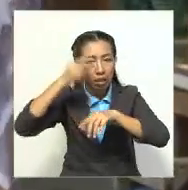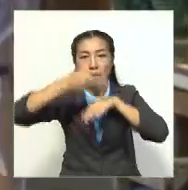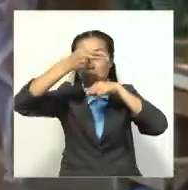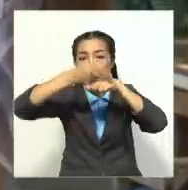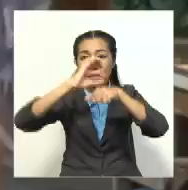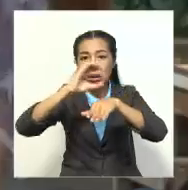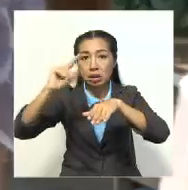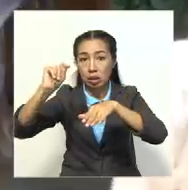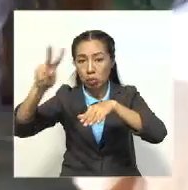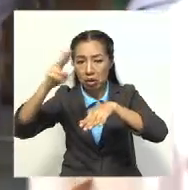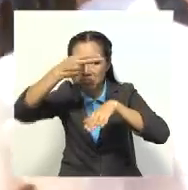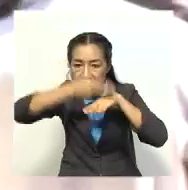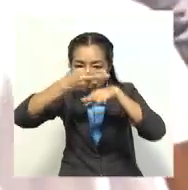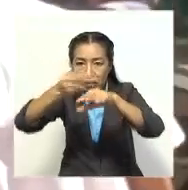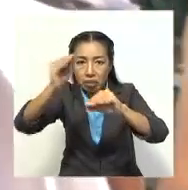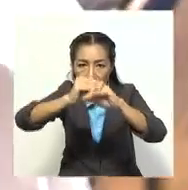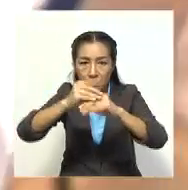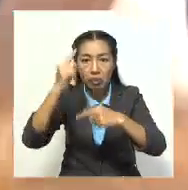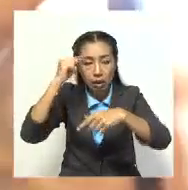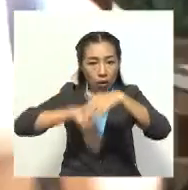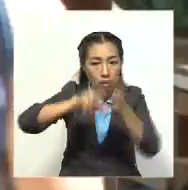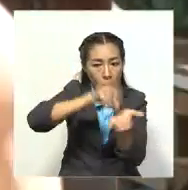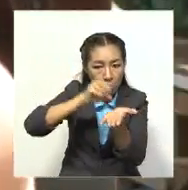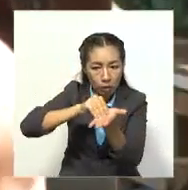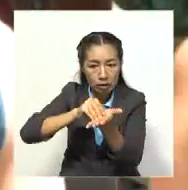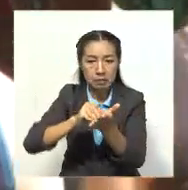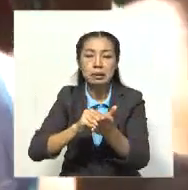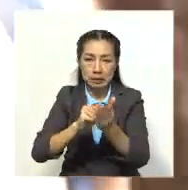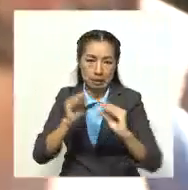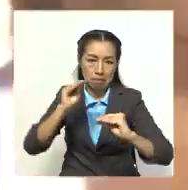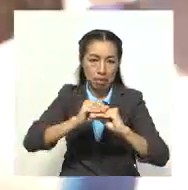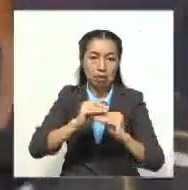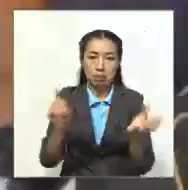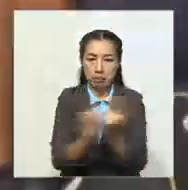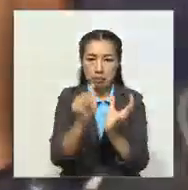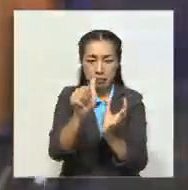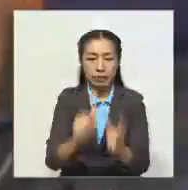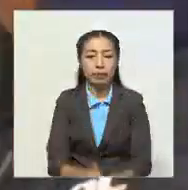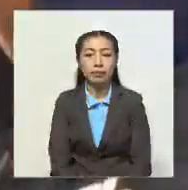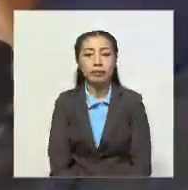าไปอีกรวมถึงการจัดเก็บข้อมูลก็จะทำให้มีประสิทธิภาพมากยิ่งขึ้นค่ะ